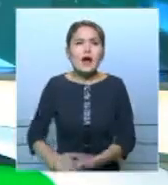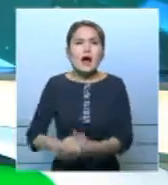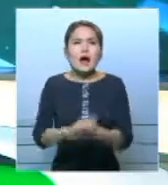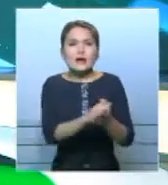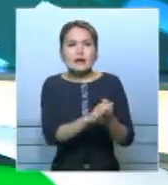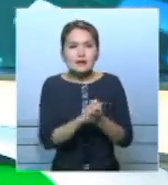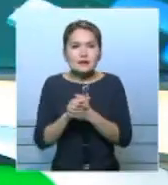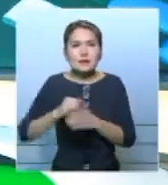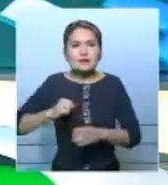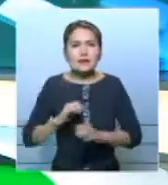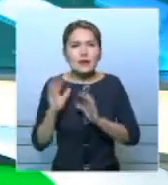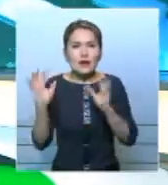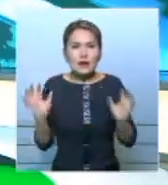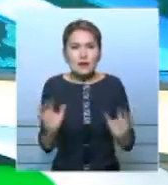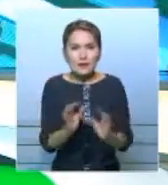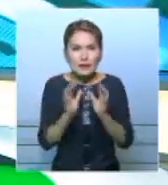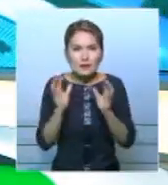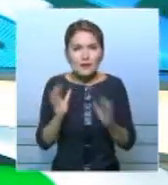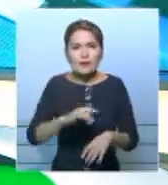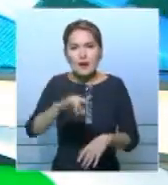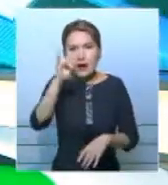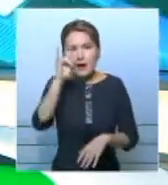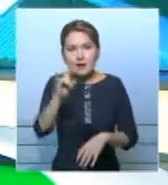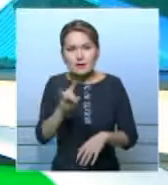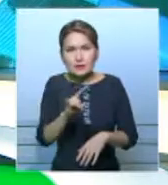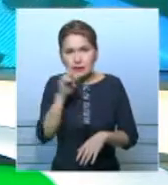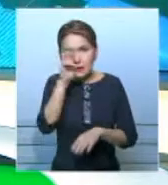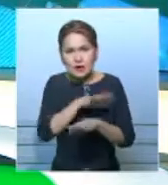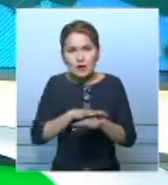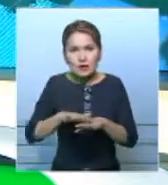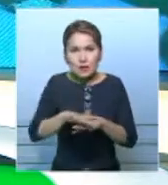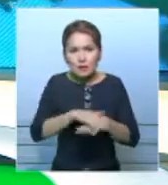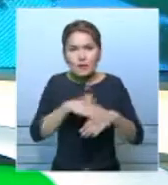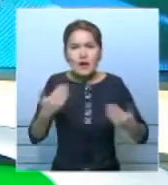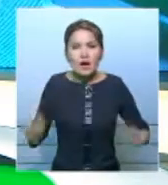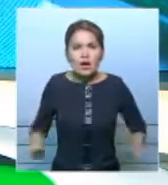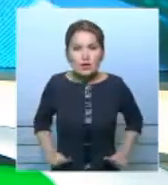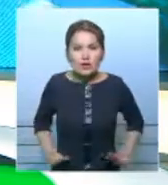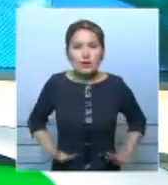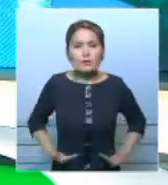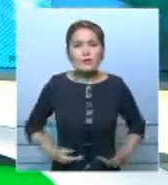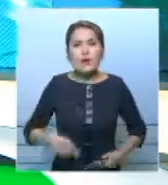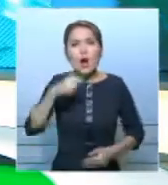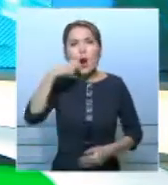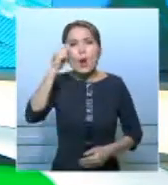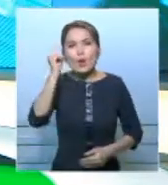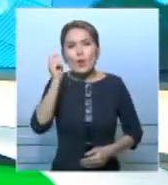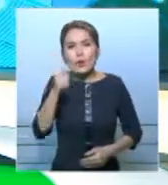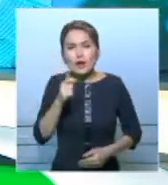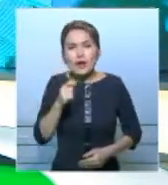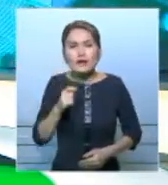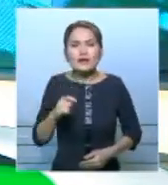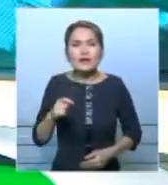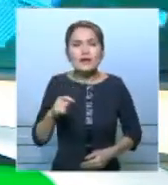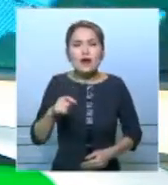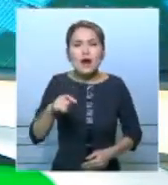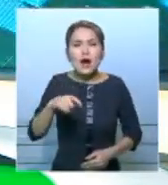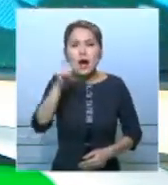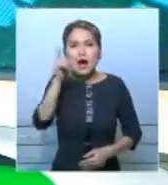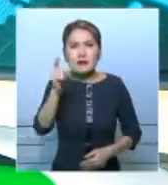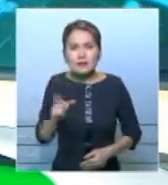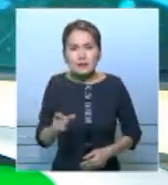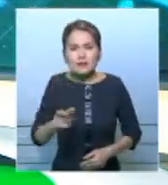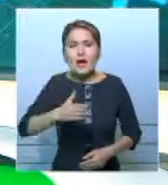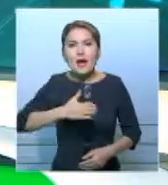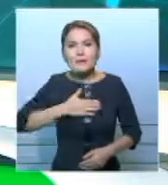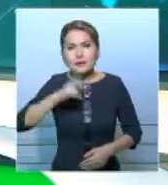Ырысымен ынтымағы, бірлігімен тірлігі жарасқан Қазақстанда ел көрген емеспін. Украина азаматы тың игеруші Василий Сироватка біздің